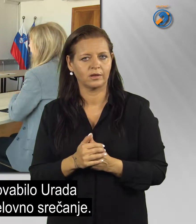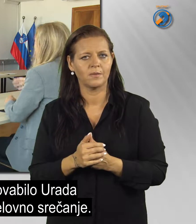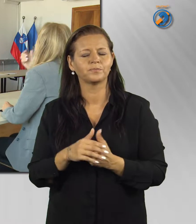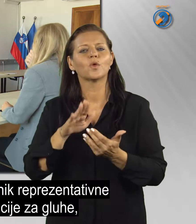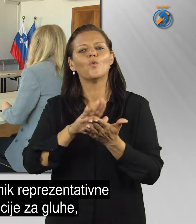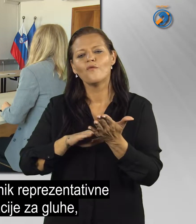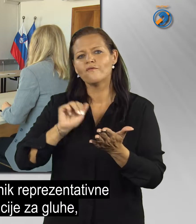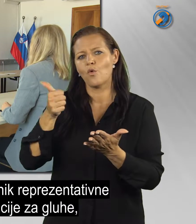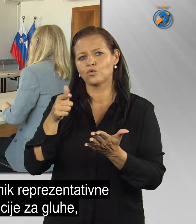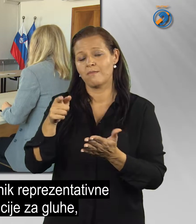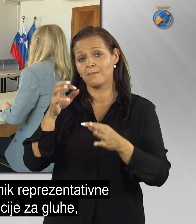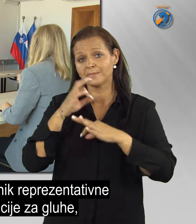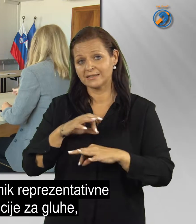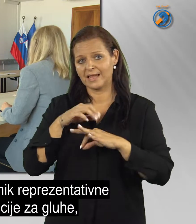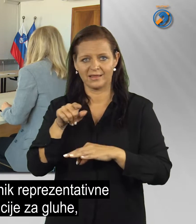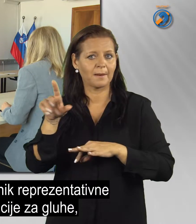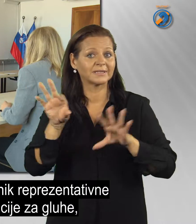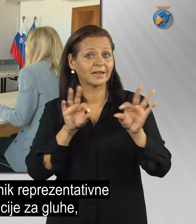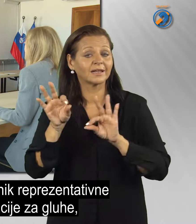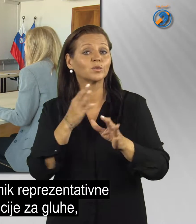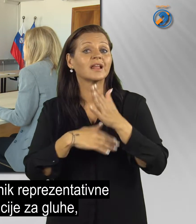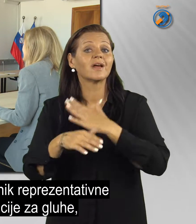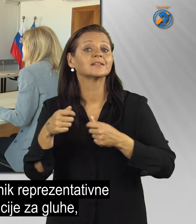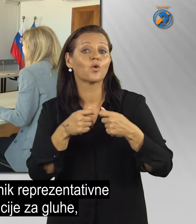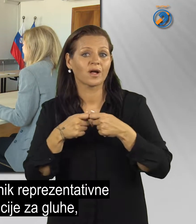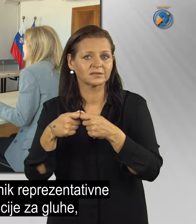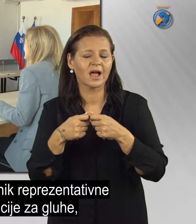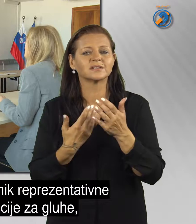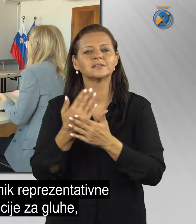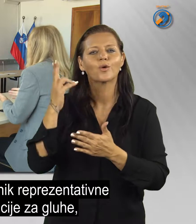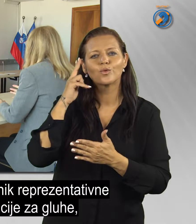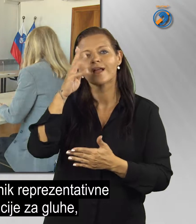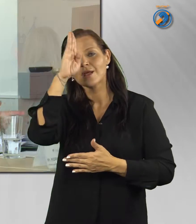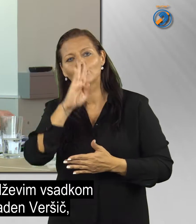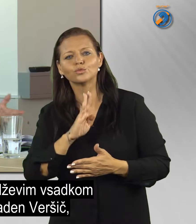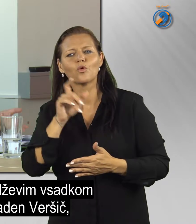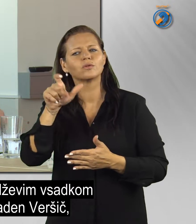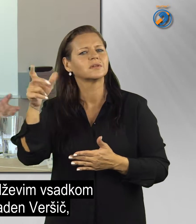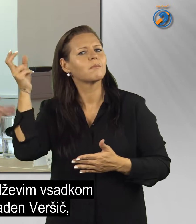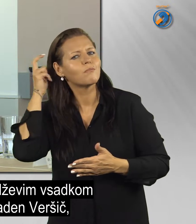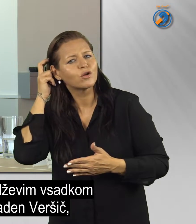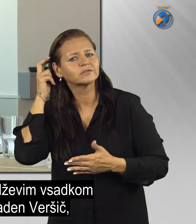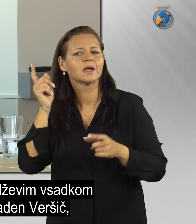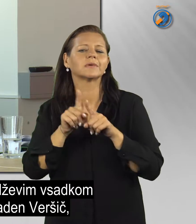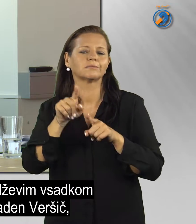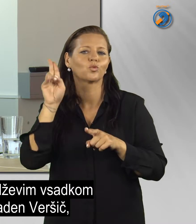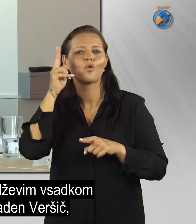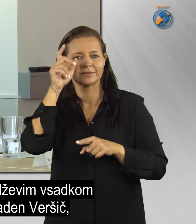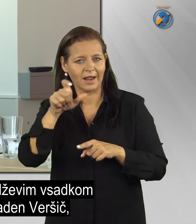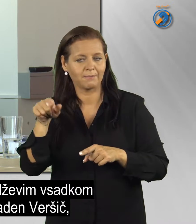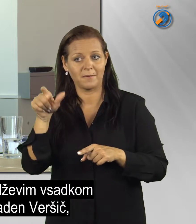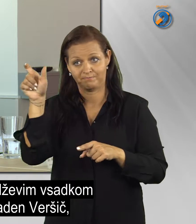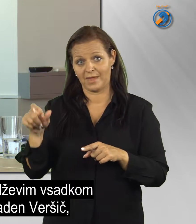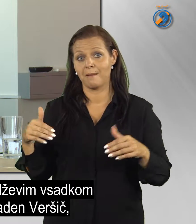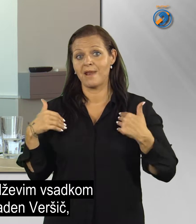srečanje. Uvodoma se je predsednik reprezentativne invalidske organizacije za gluhe, naglušne, osebe s polživim vsadkom